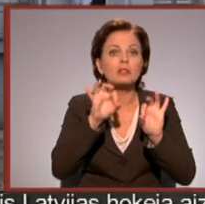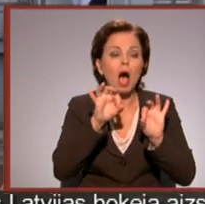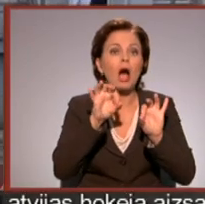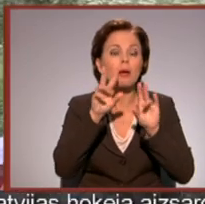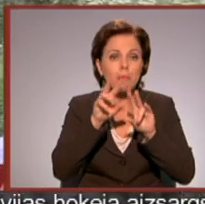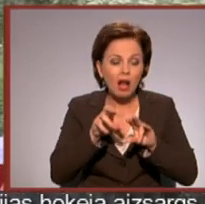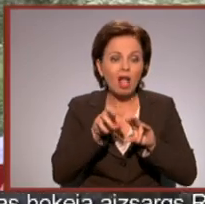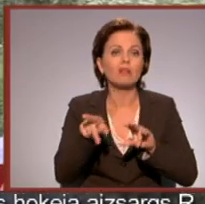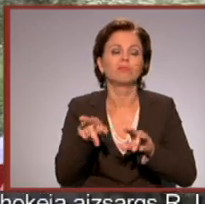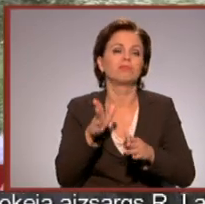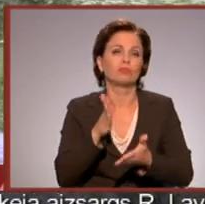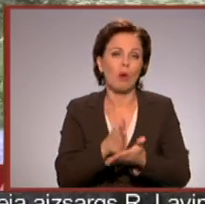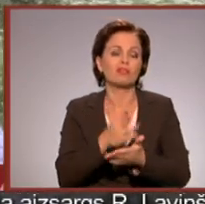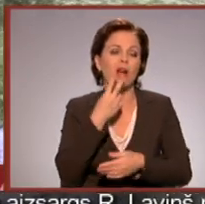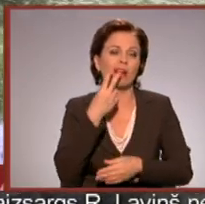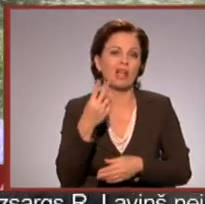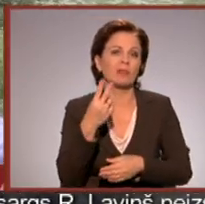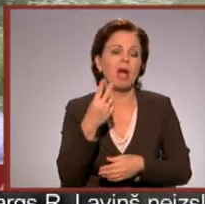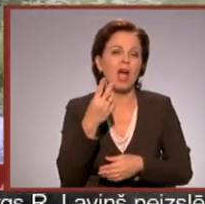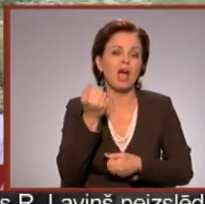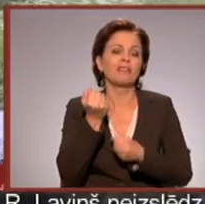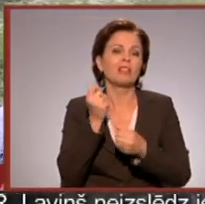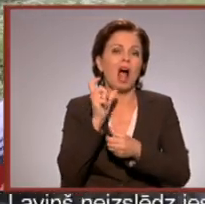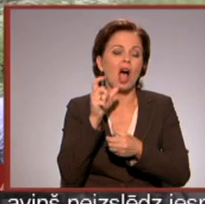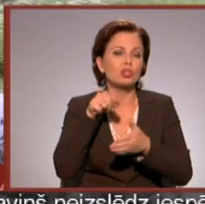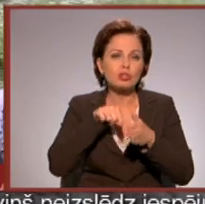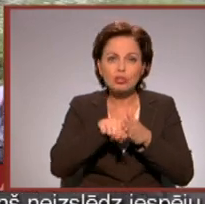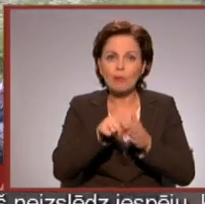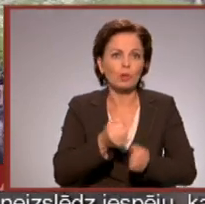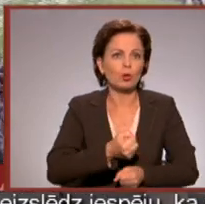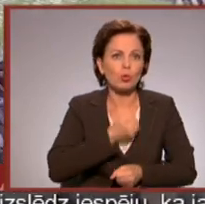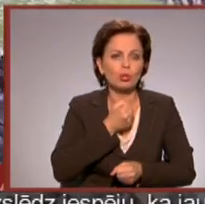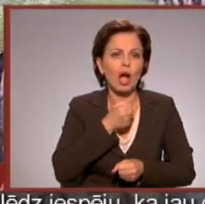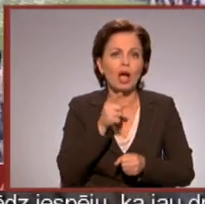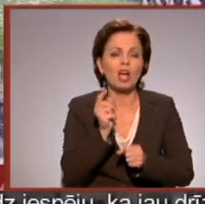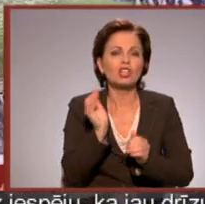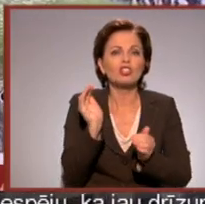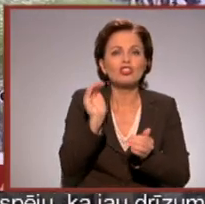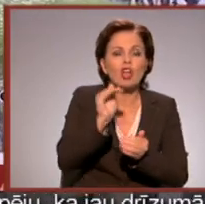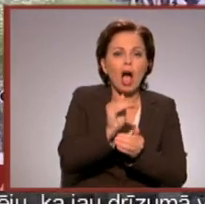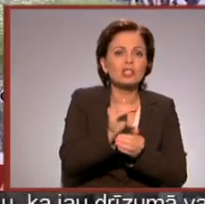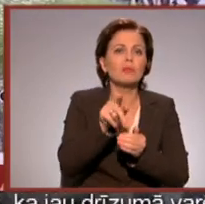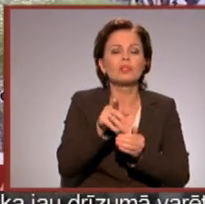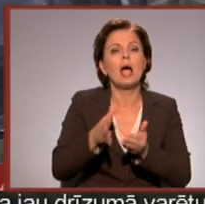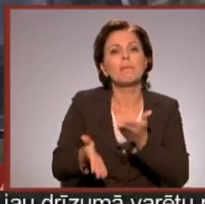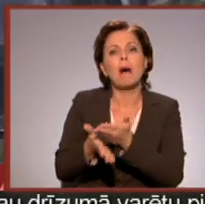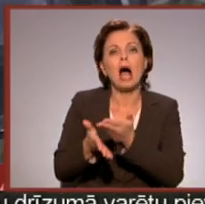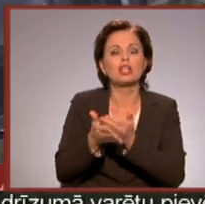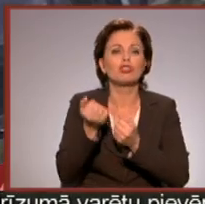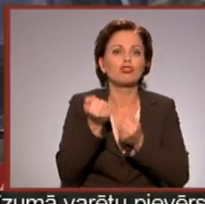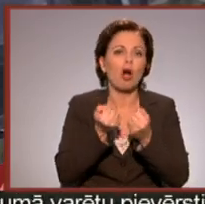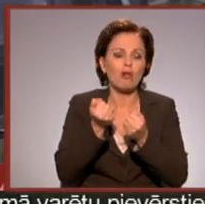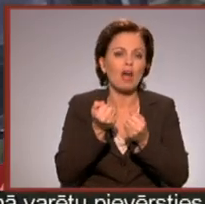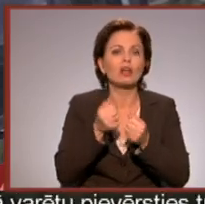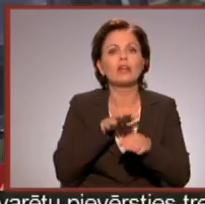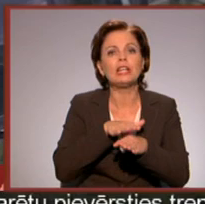tur palika. Redzamība transporta līdzekļa kabīnē bija apgrūtināta, jo tā bija sašķiebusies. Tas savukārt palīdzēja šoferim veiksmīgi